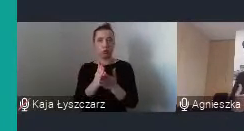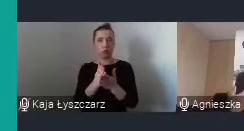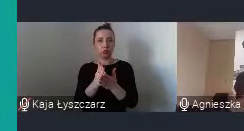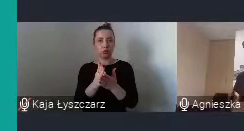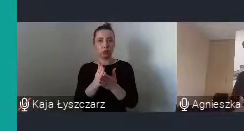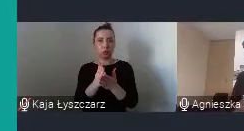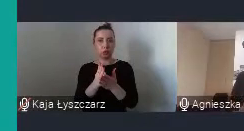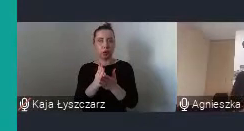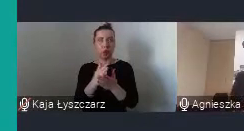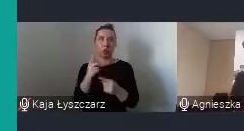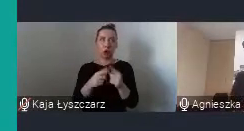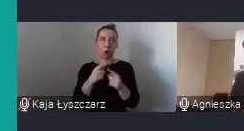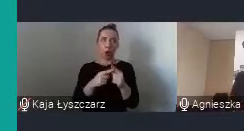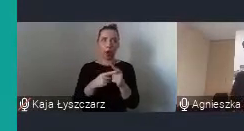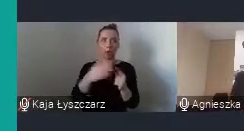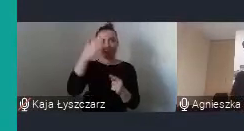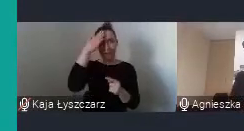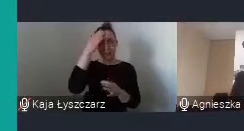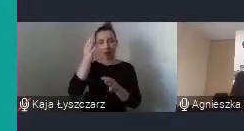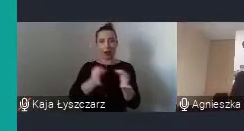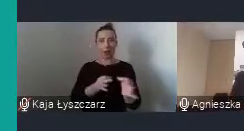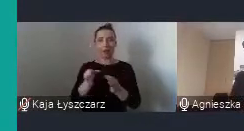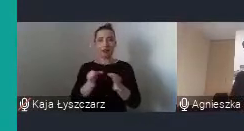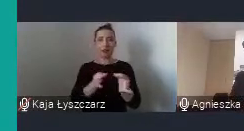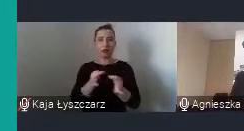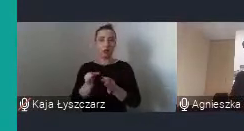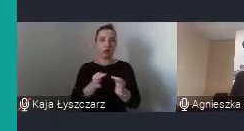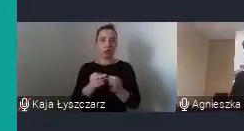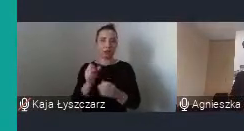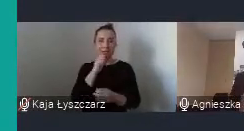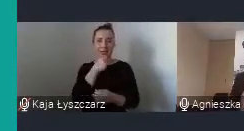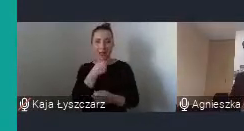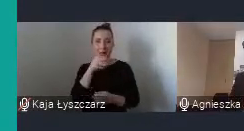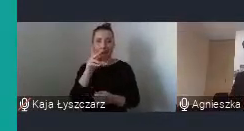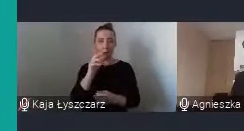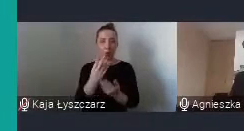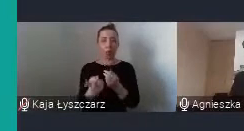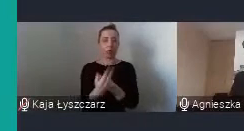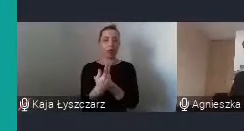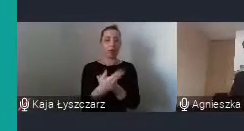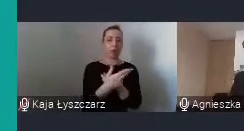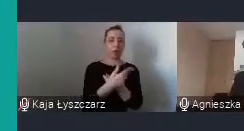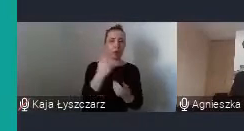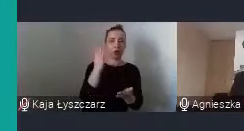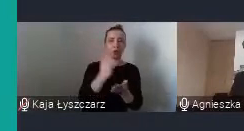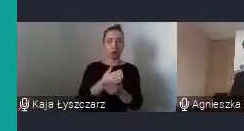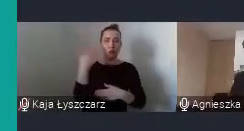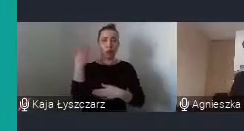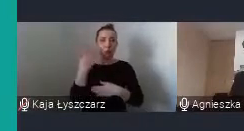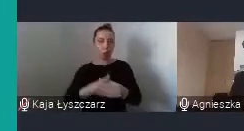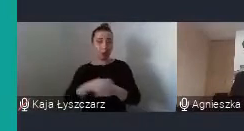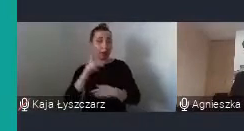wiedzą historyczną, ponieważ nabory projektów w ramach tej inicjatywy już się zakończyły, ale, i tu jest bardzo ważna uwaga,